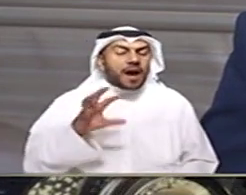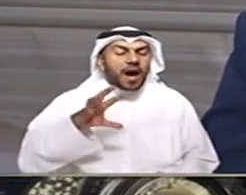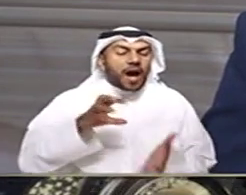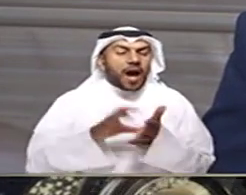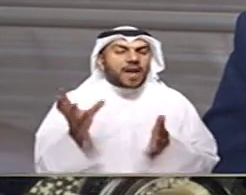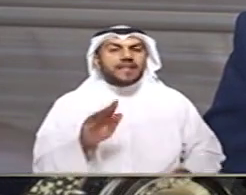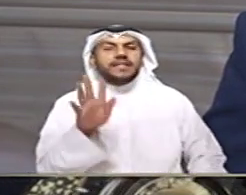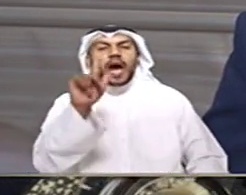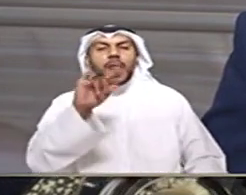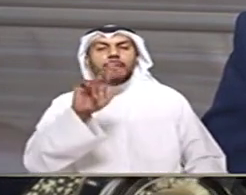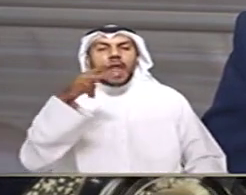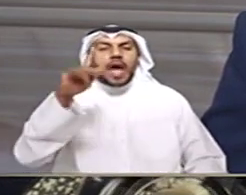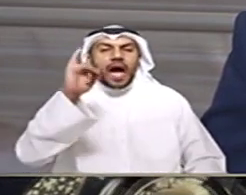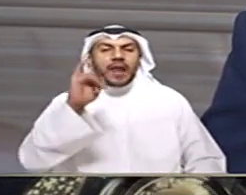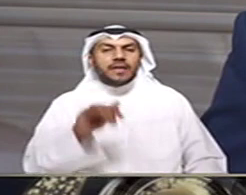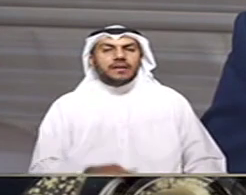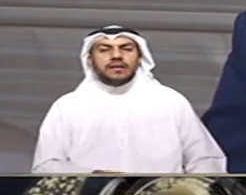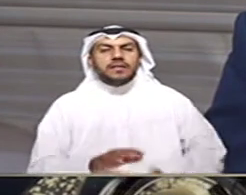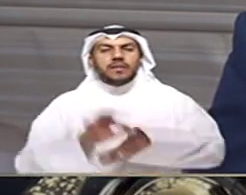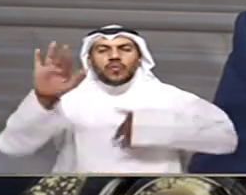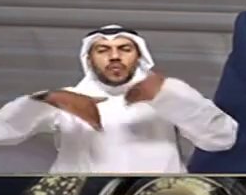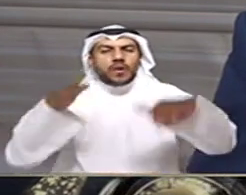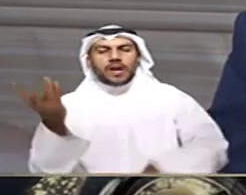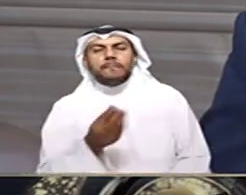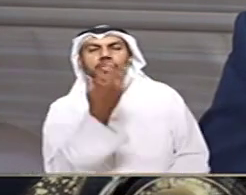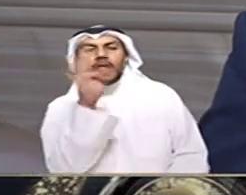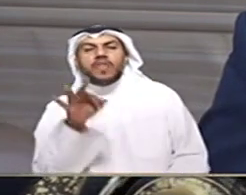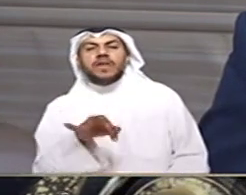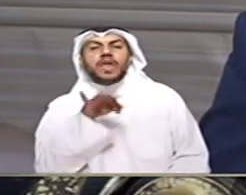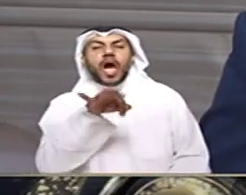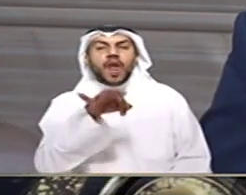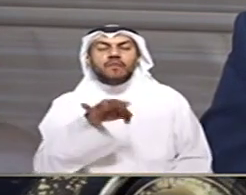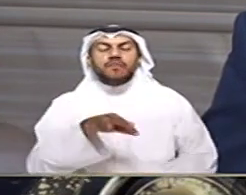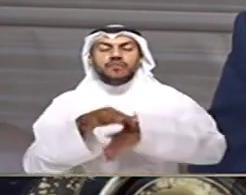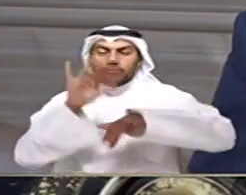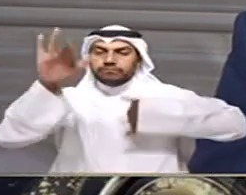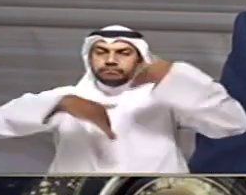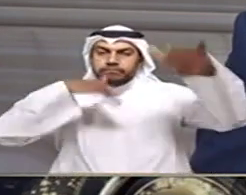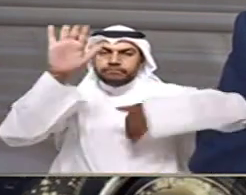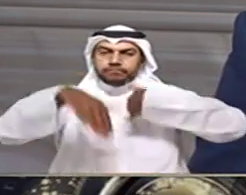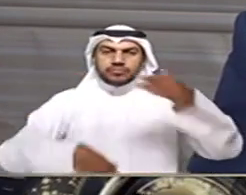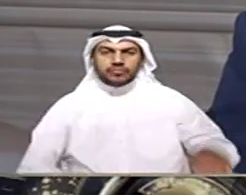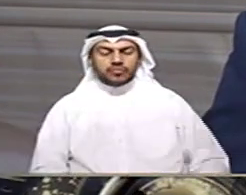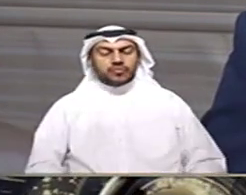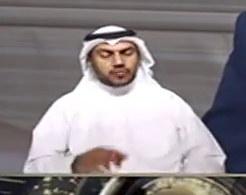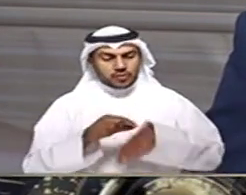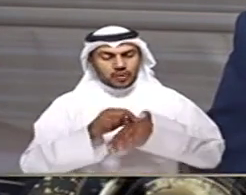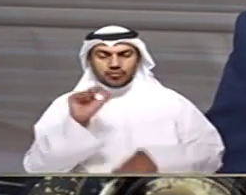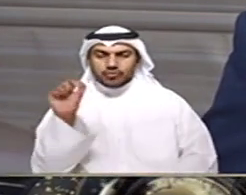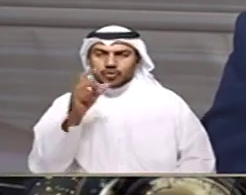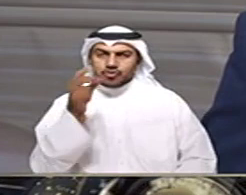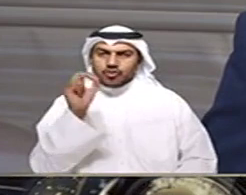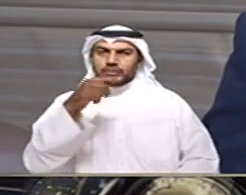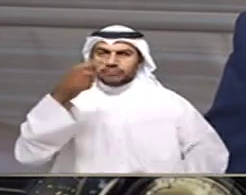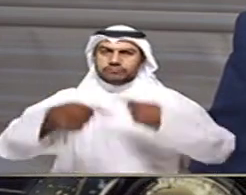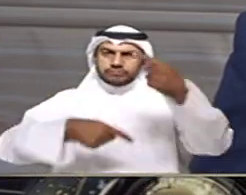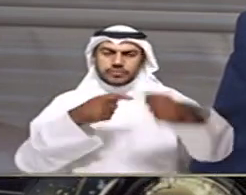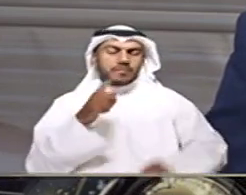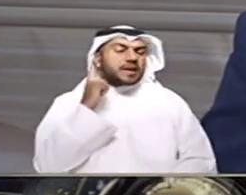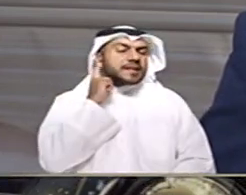من 30,000 مراجع، منهم 2000 شهريا في عيادات السمع